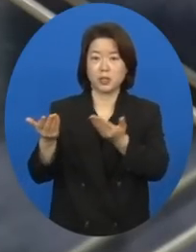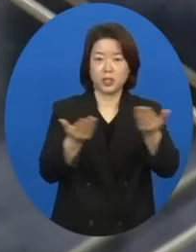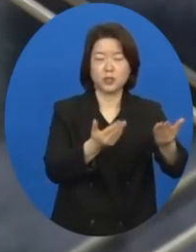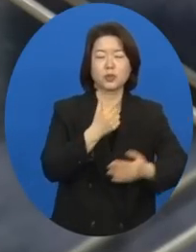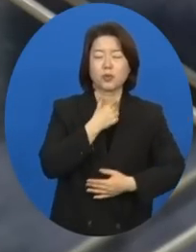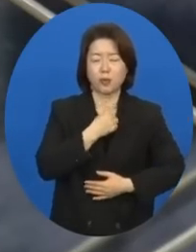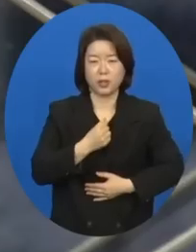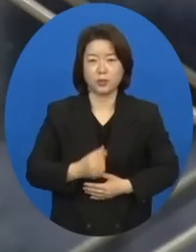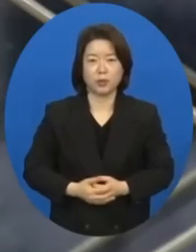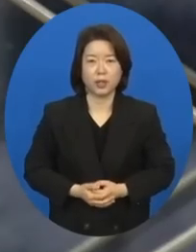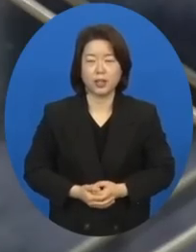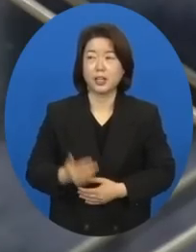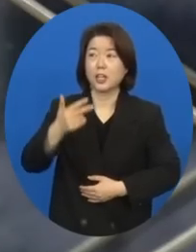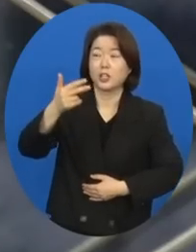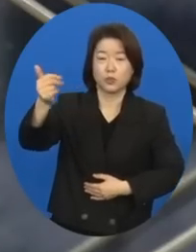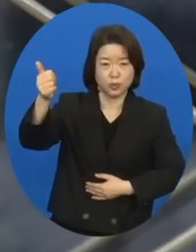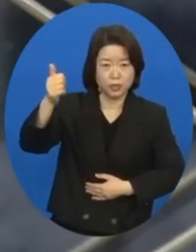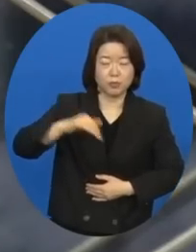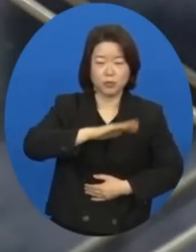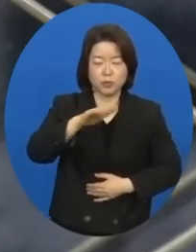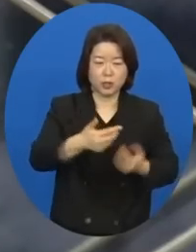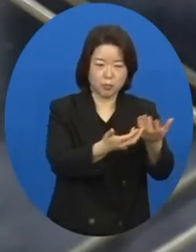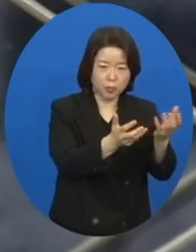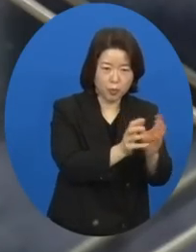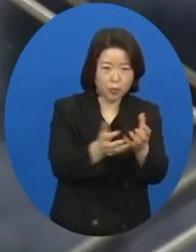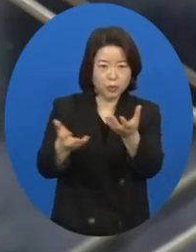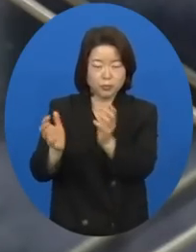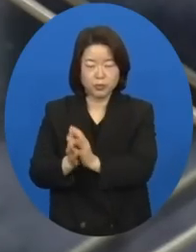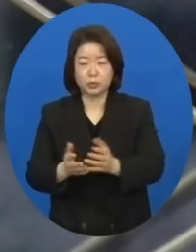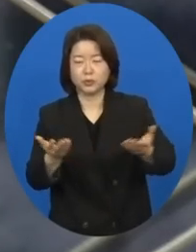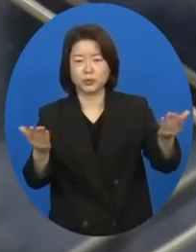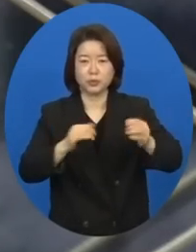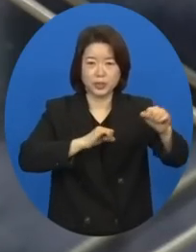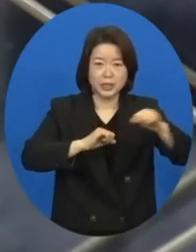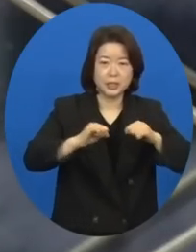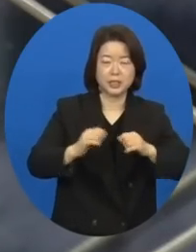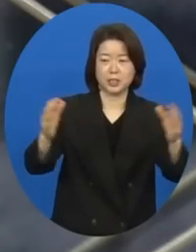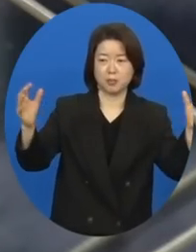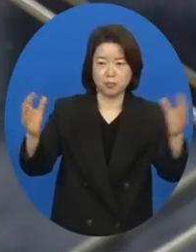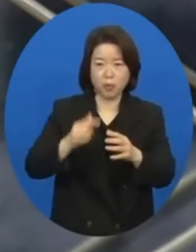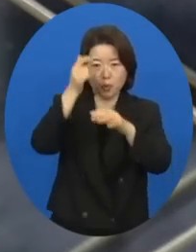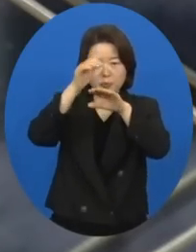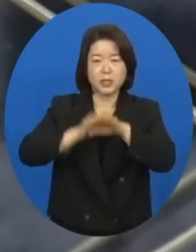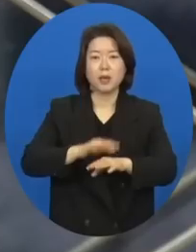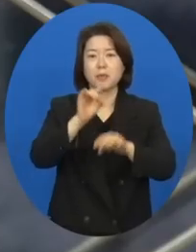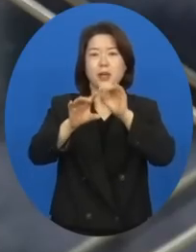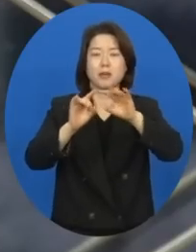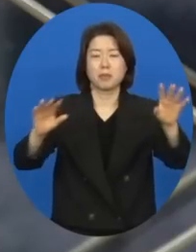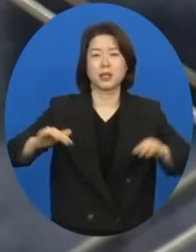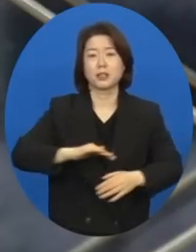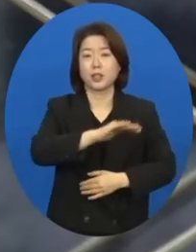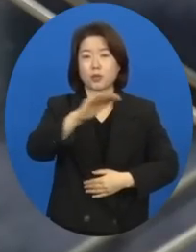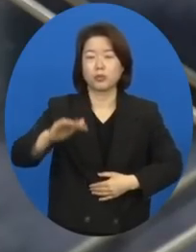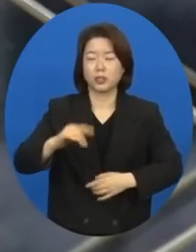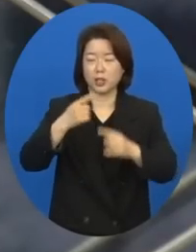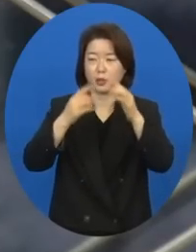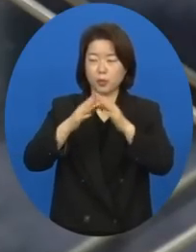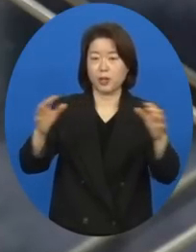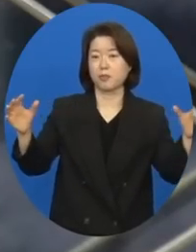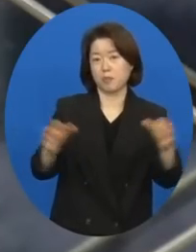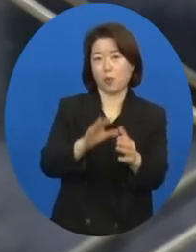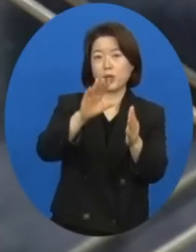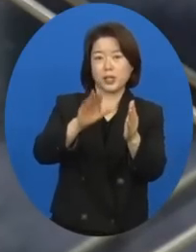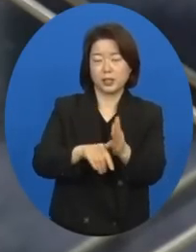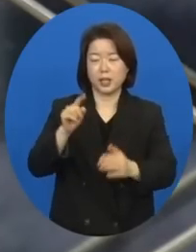구하노라. 주여, 우리 모든 부서와 사역과 모임과 예배마다 우리가 교회로 모일 때마다